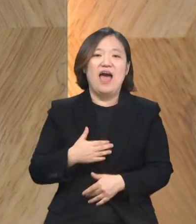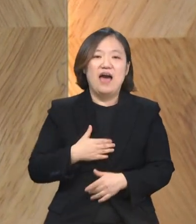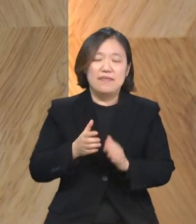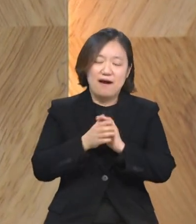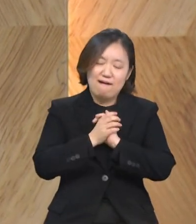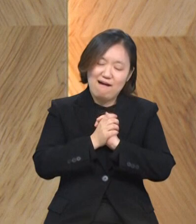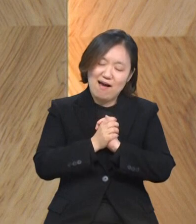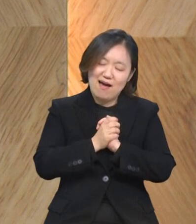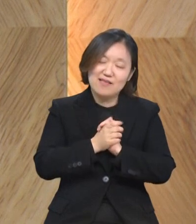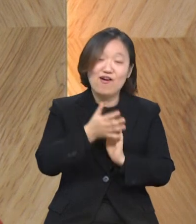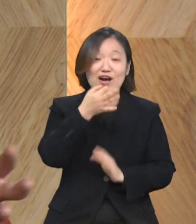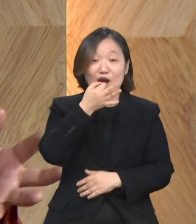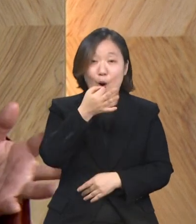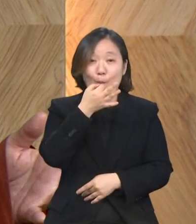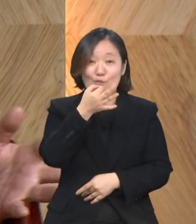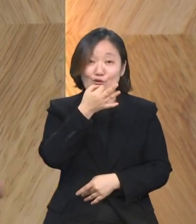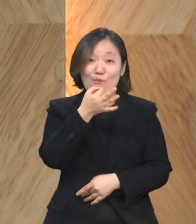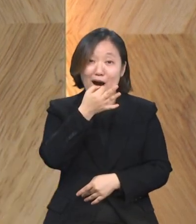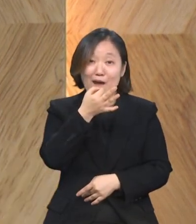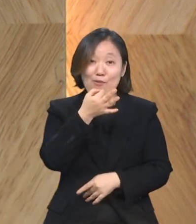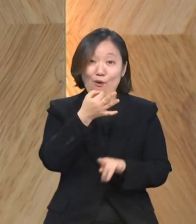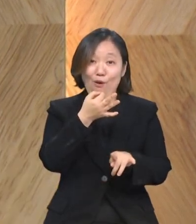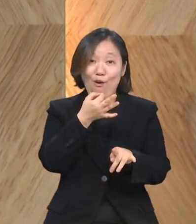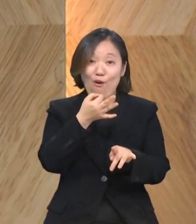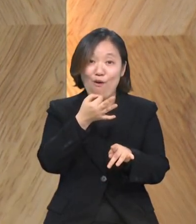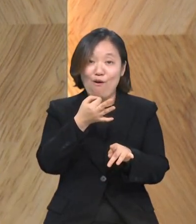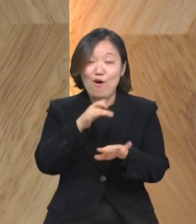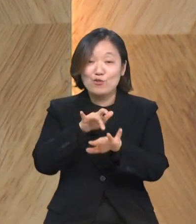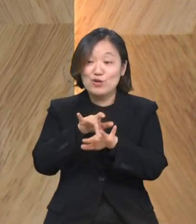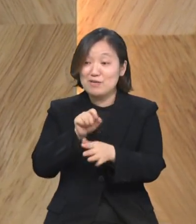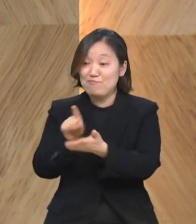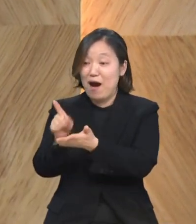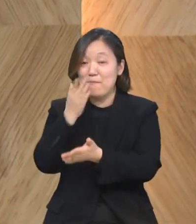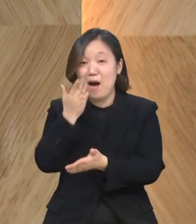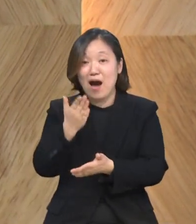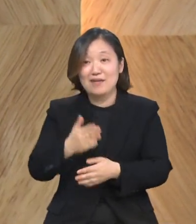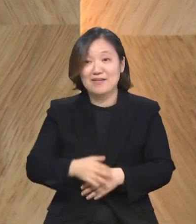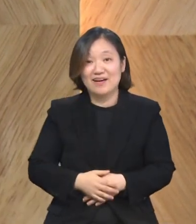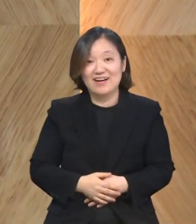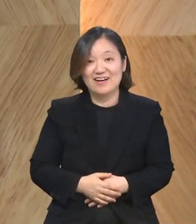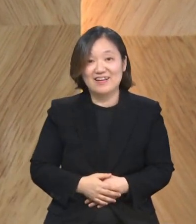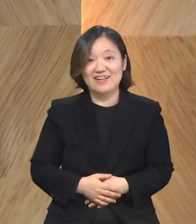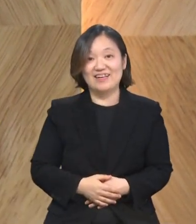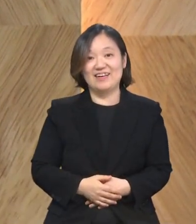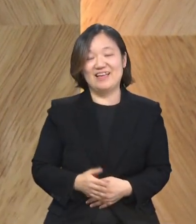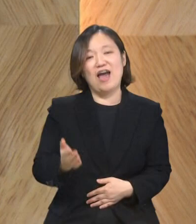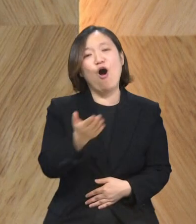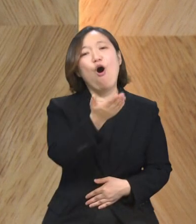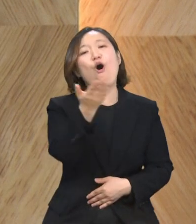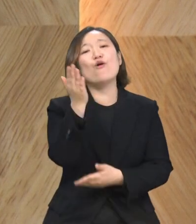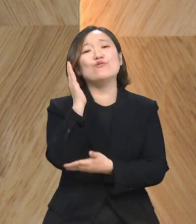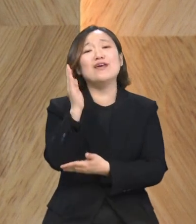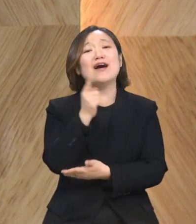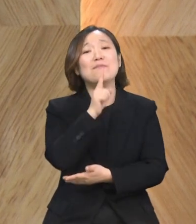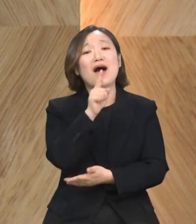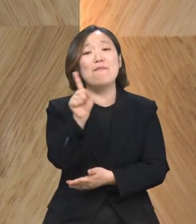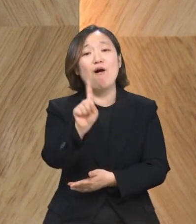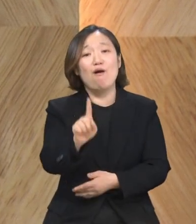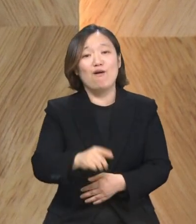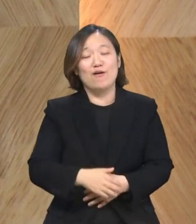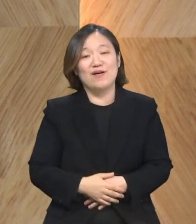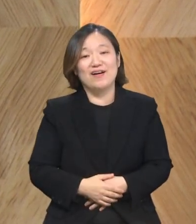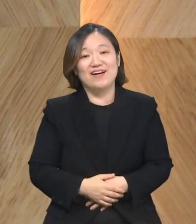간절하게 염불만 해도 이와 같은 엄청난 효과를 낼 수 있습니다 그래서 제가 늘 불자님들께 말씀드리잖아요